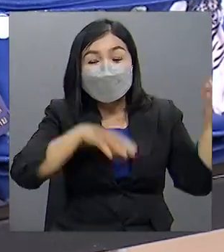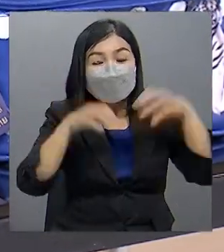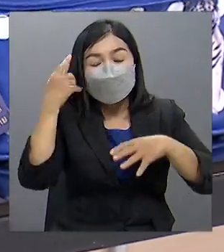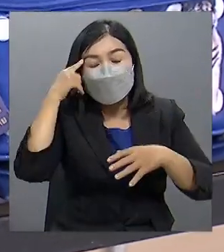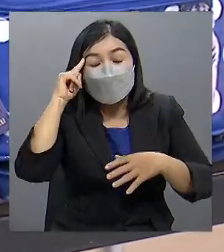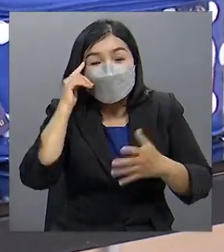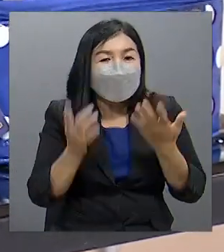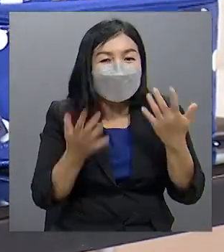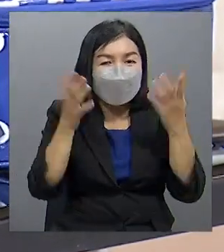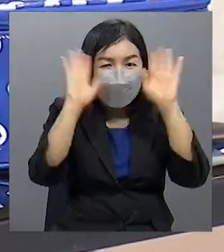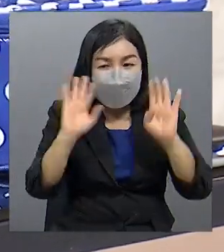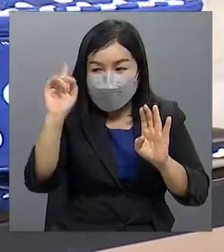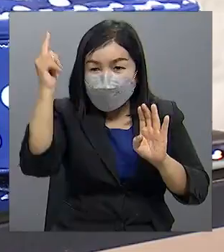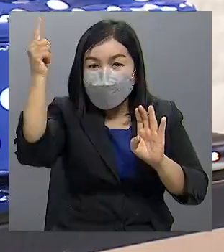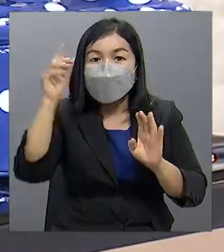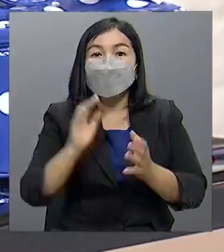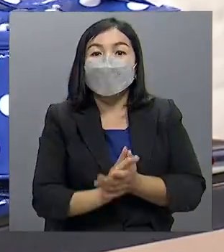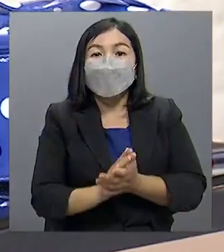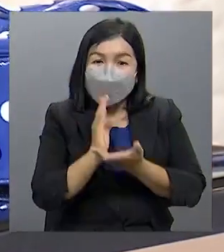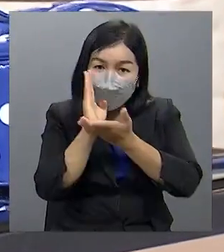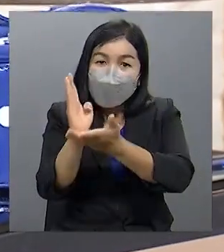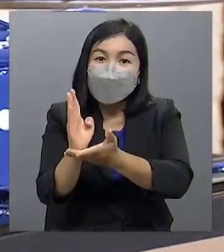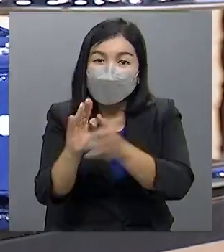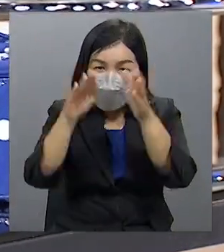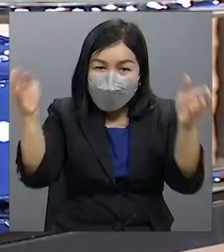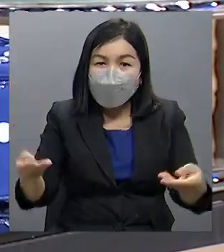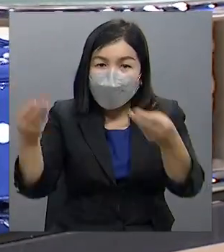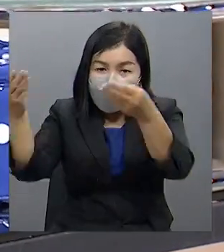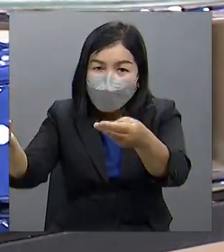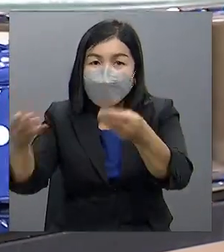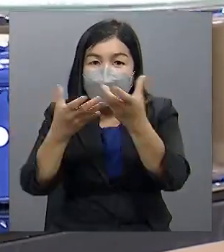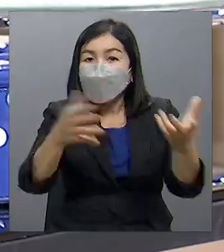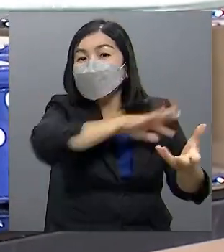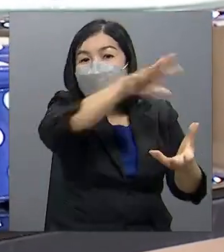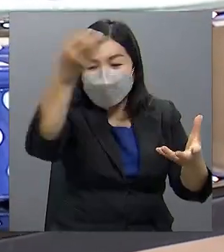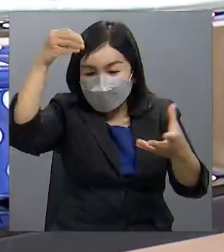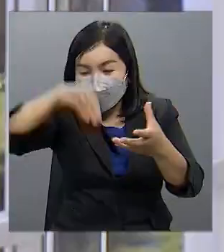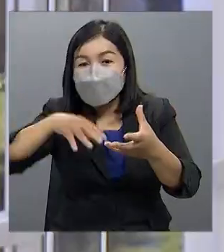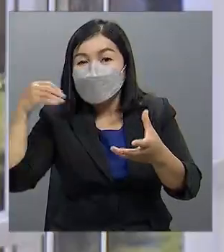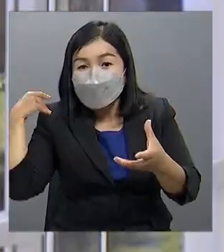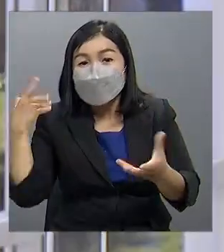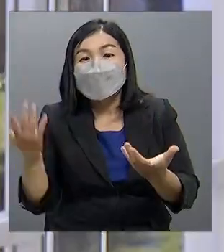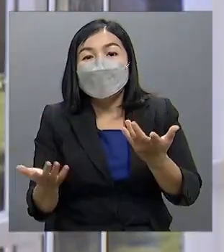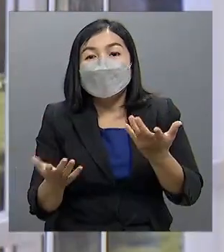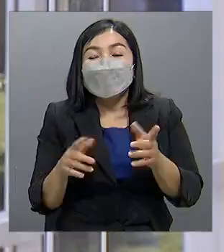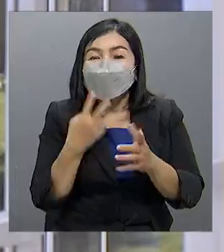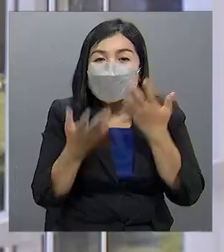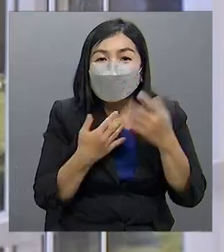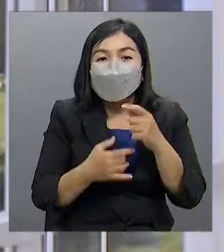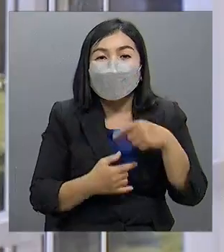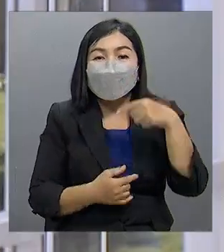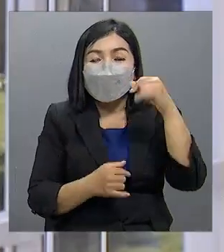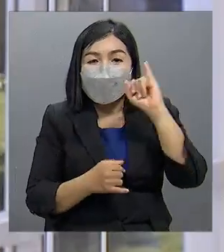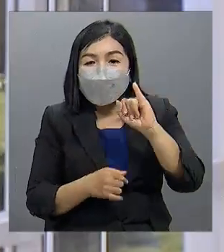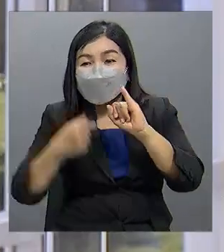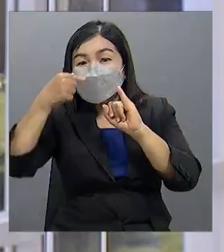ที่ได้ทำการทำบุญด้วยนะฮะแล้วคือมันมีลูกเล่นด้วยนะคุณผู้ชมสมมติว่าใครเล่นพวกInstagram นั่นนี่เนี่ยนะครับมันก็สามารถสแก